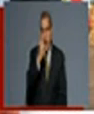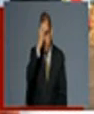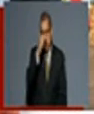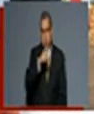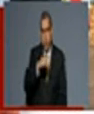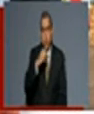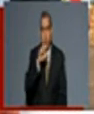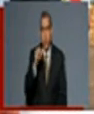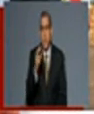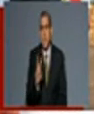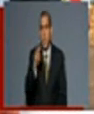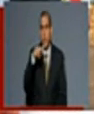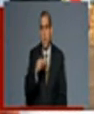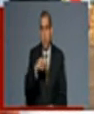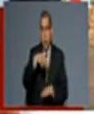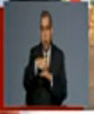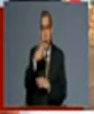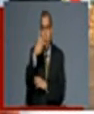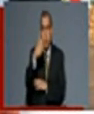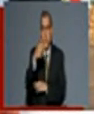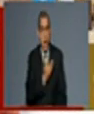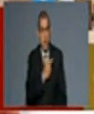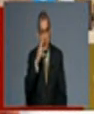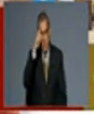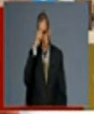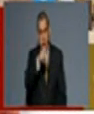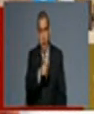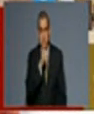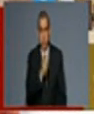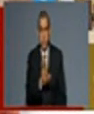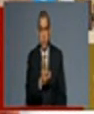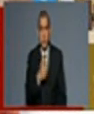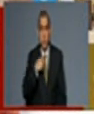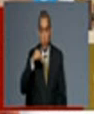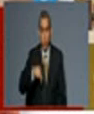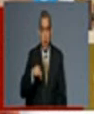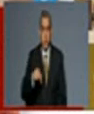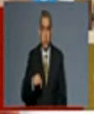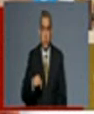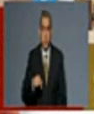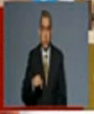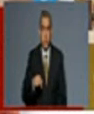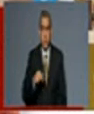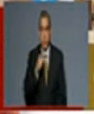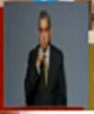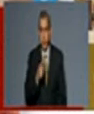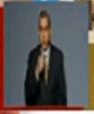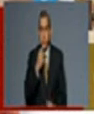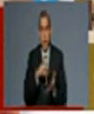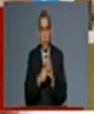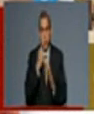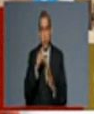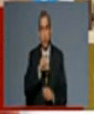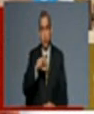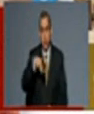الرئيس. الكلمات كلها كانت للامانه موضوعيه وجيده. كلمه نعم. السيد الرئيس عبد الفتاح السيسي طبعا ركزت على ثوابت